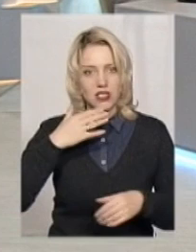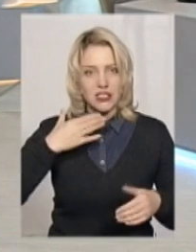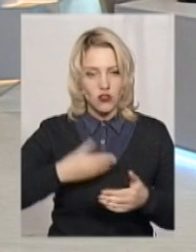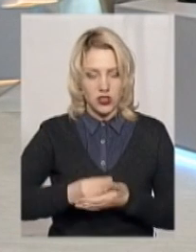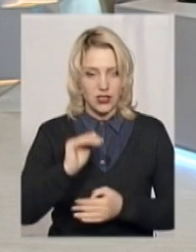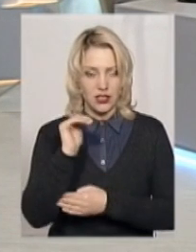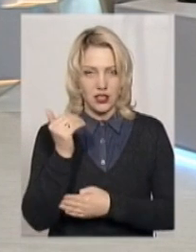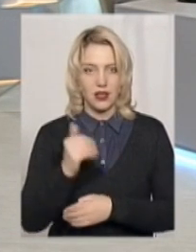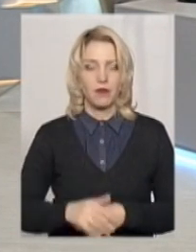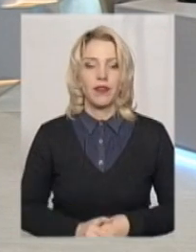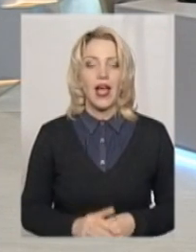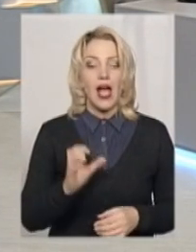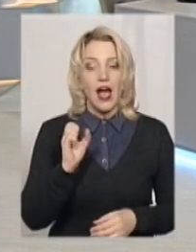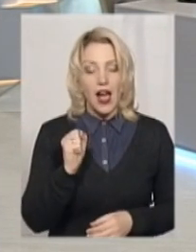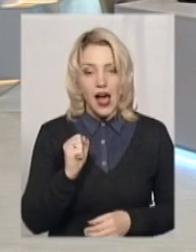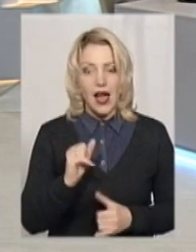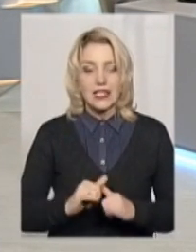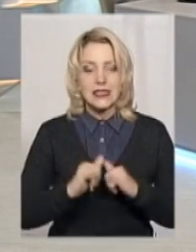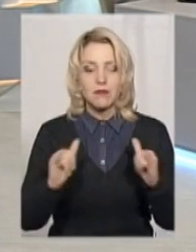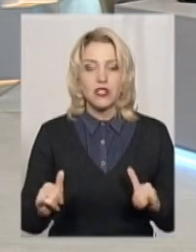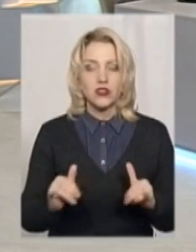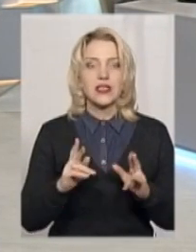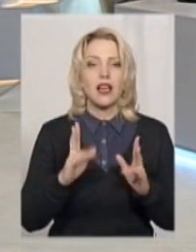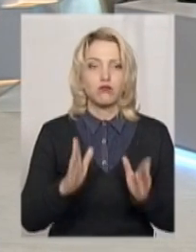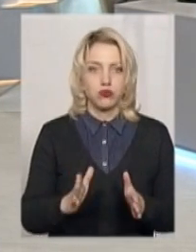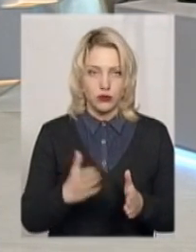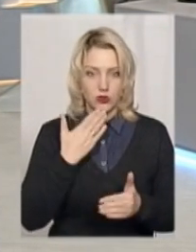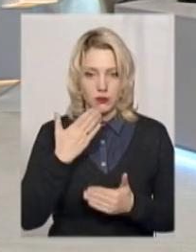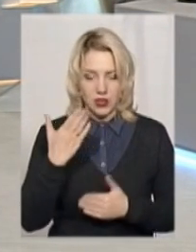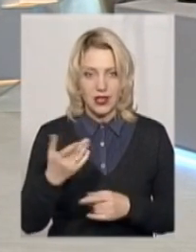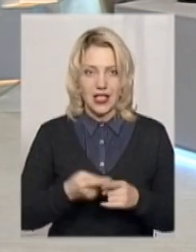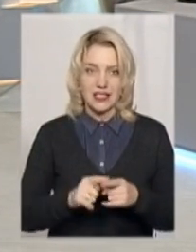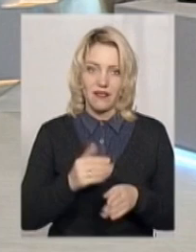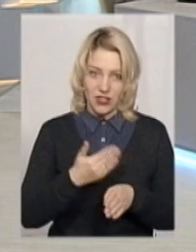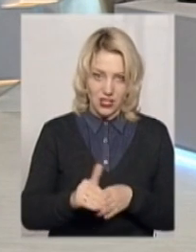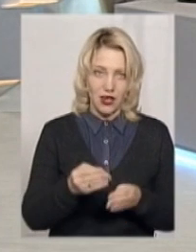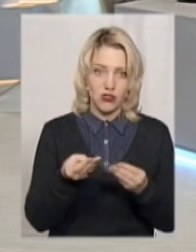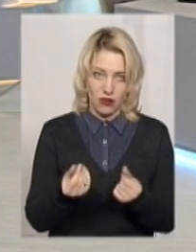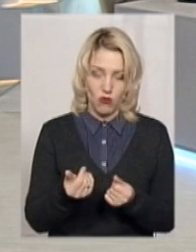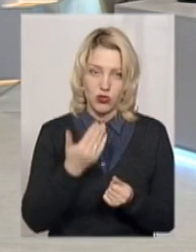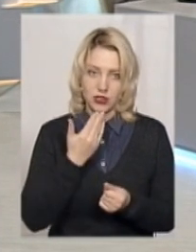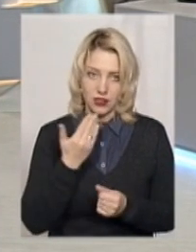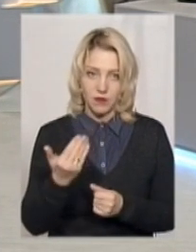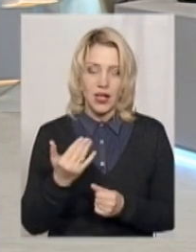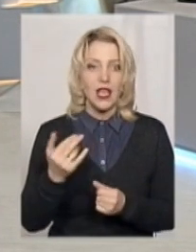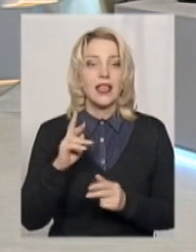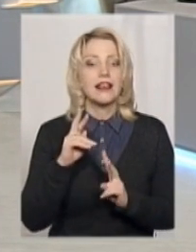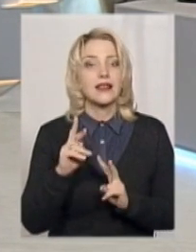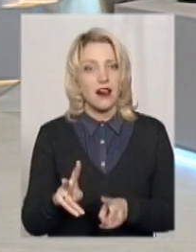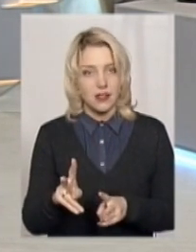А збільшуватись яким чином будуть? На це взагалі виділяються кошти? І